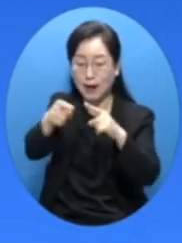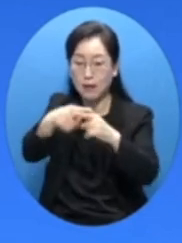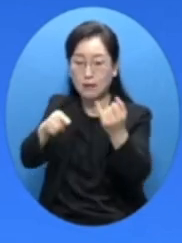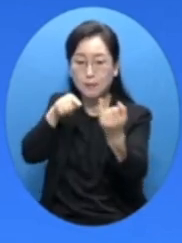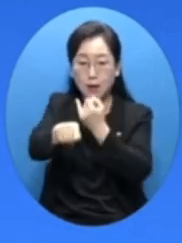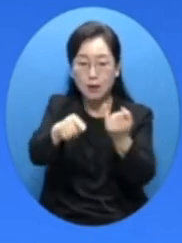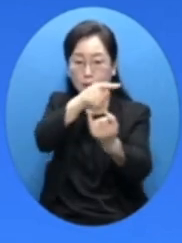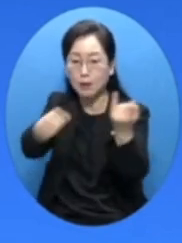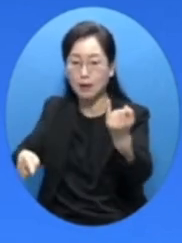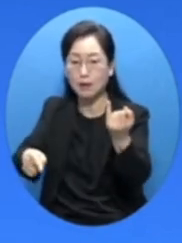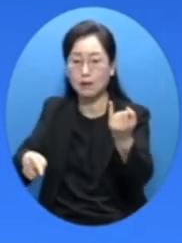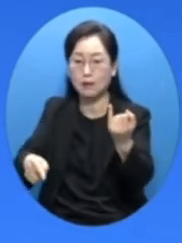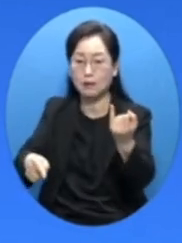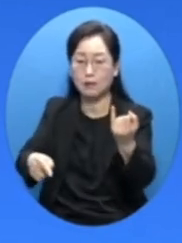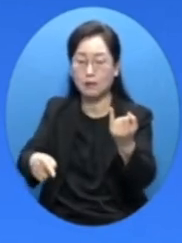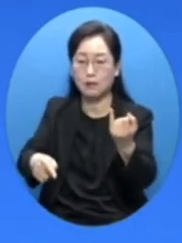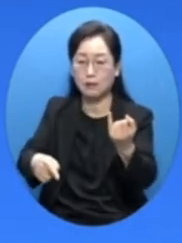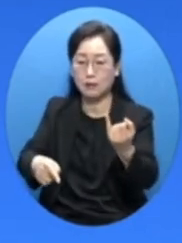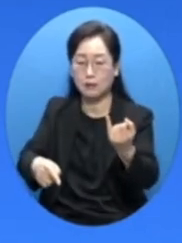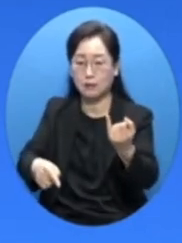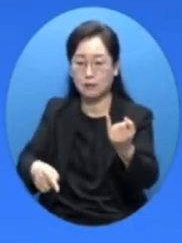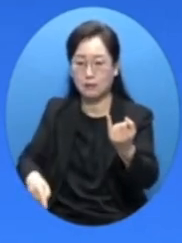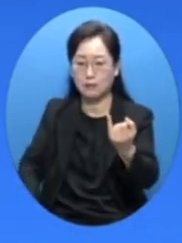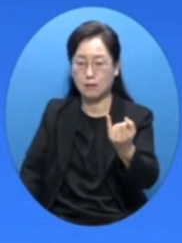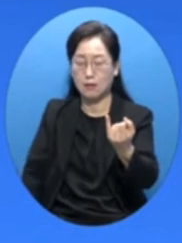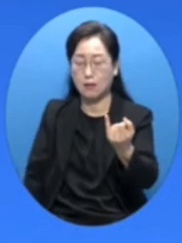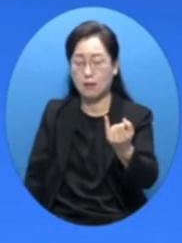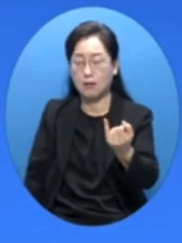내갖고 그걸 갖다가 그